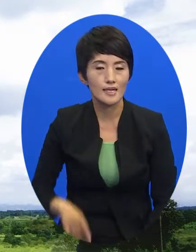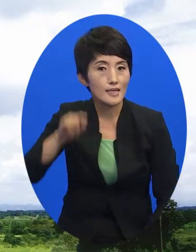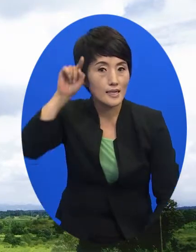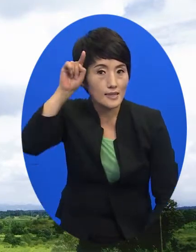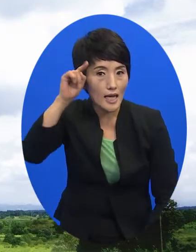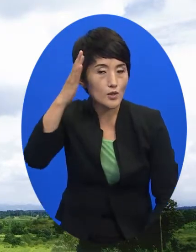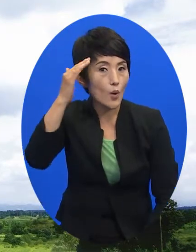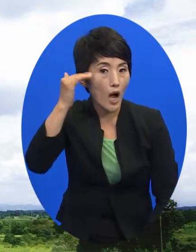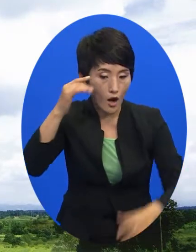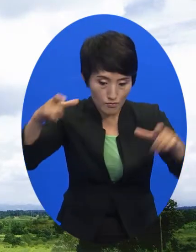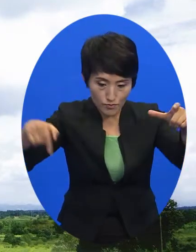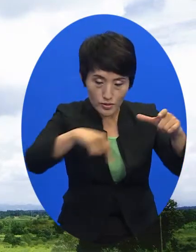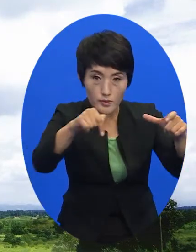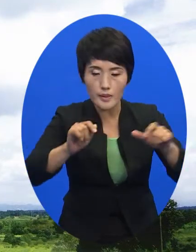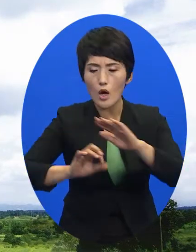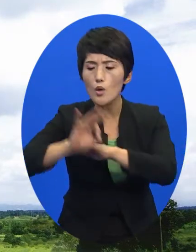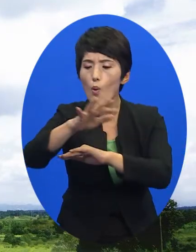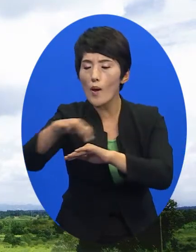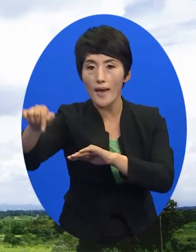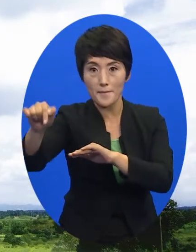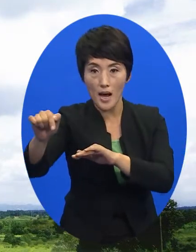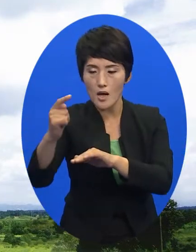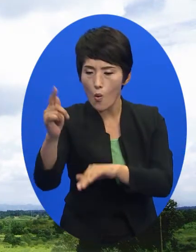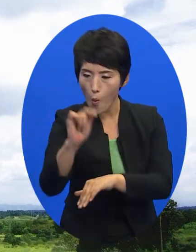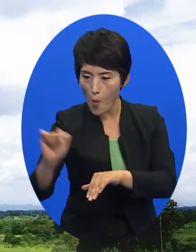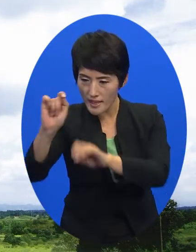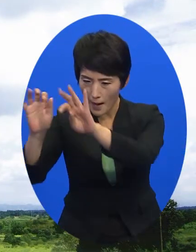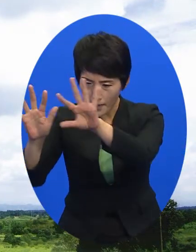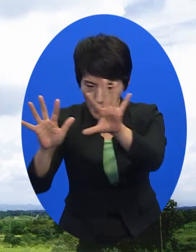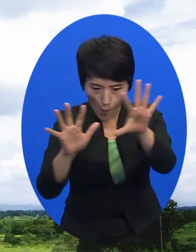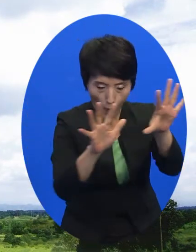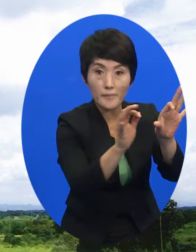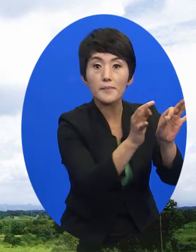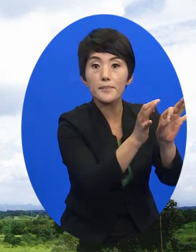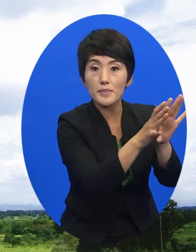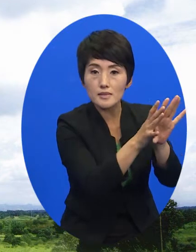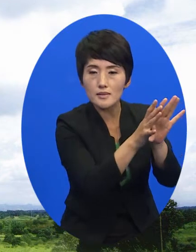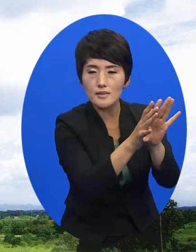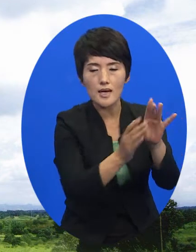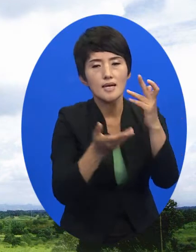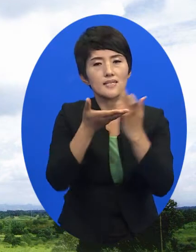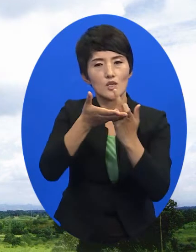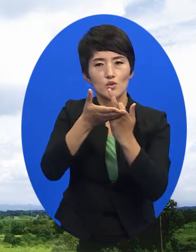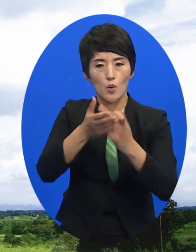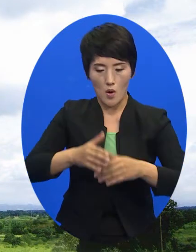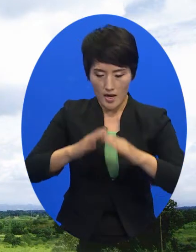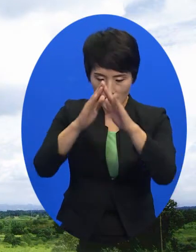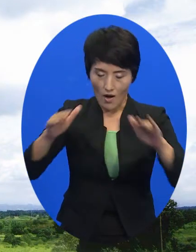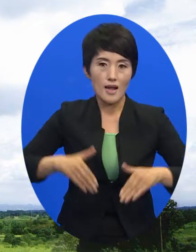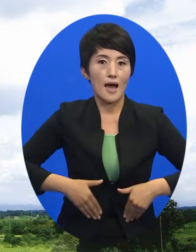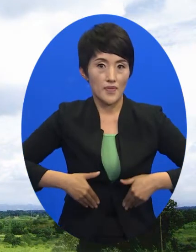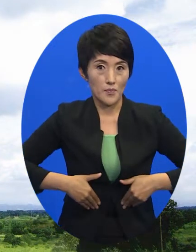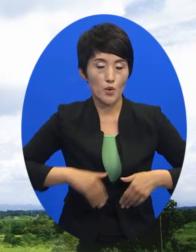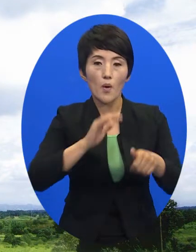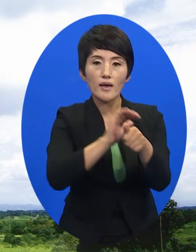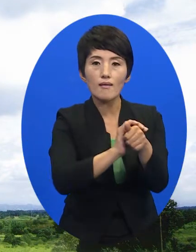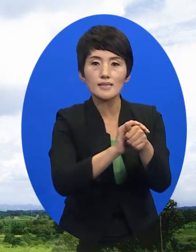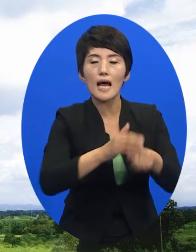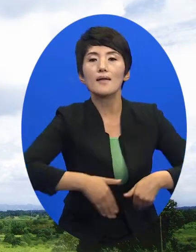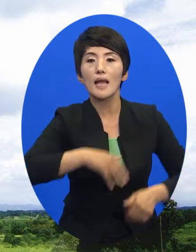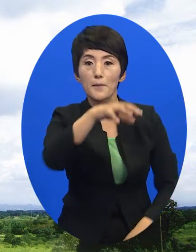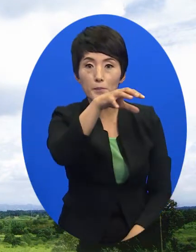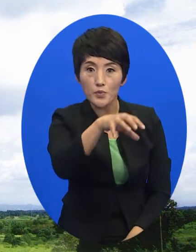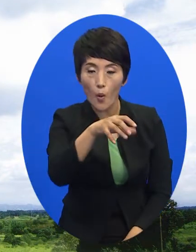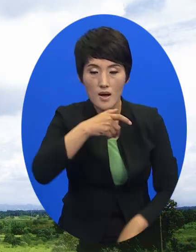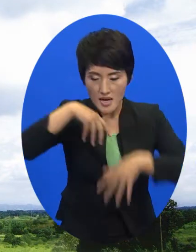내일도 우리나라는 계속해서 동해상에 위치한 고기압의 가장자리에 들겠고요. 제주도와 전라남도 그리고 경상남도는